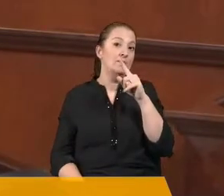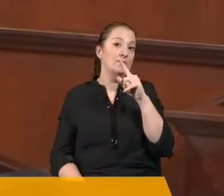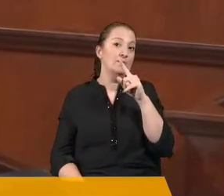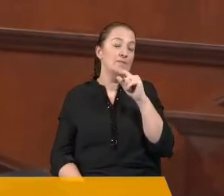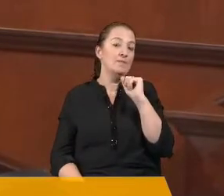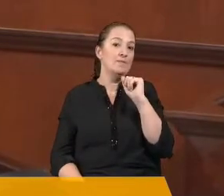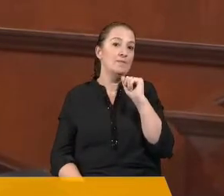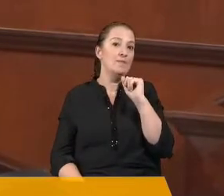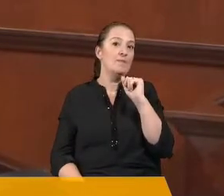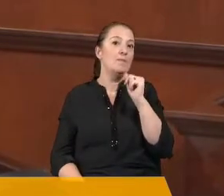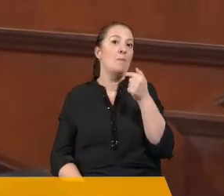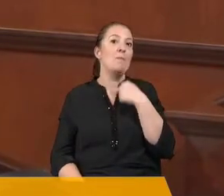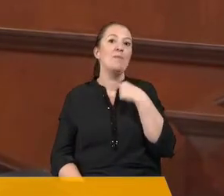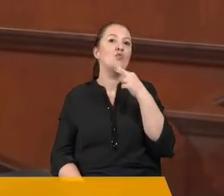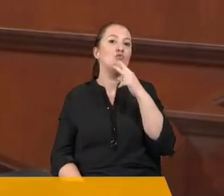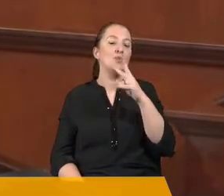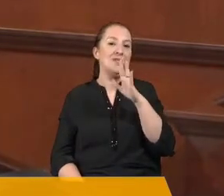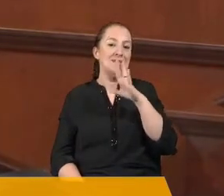aldığım konu da yine